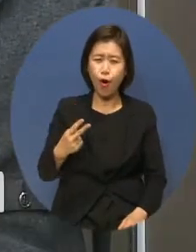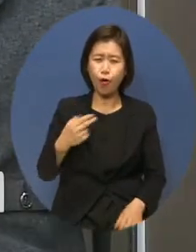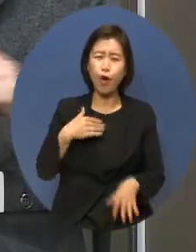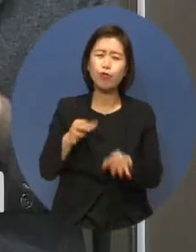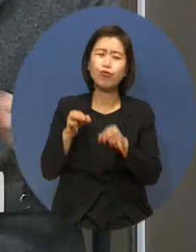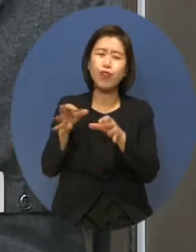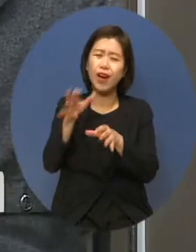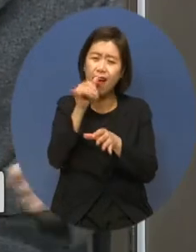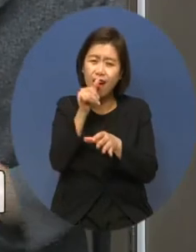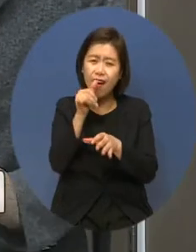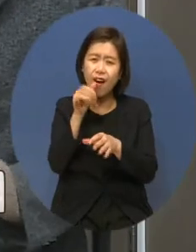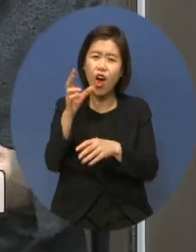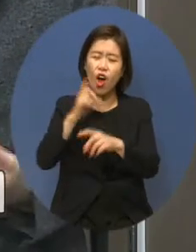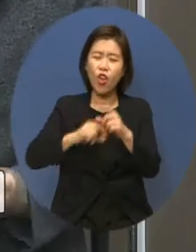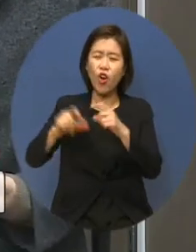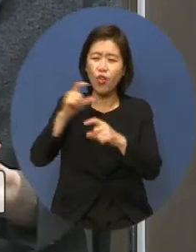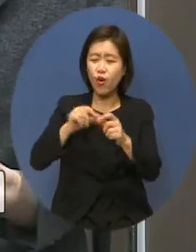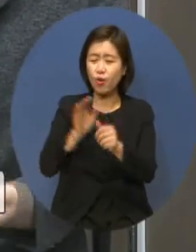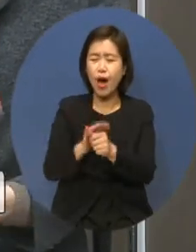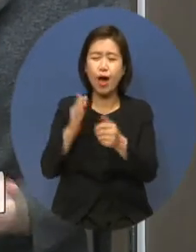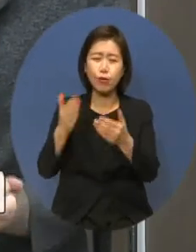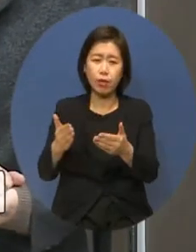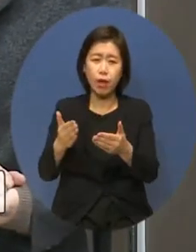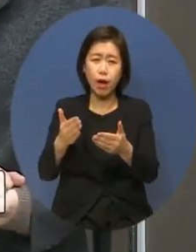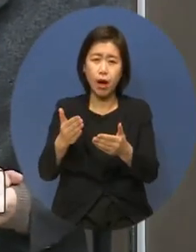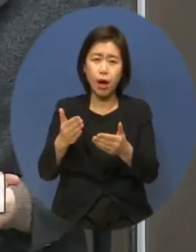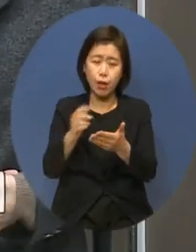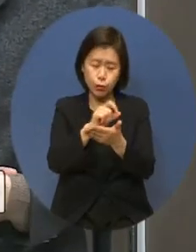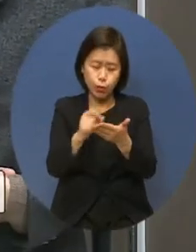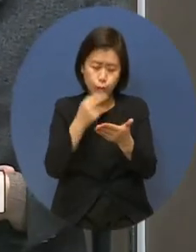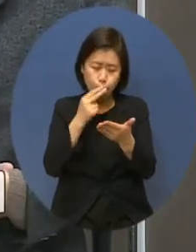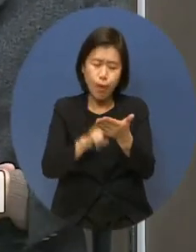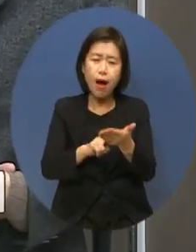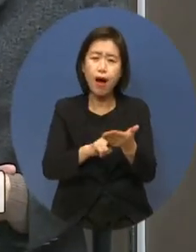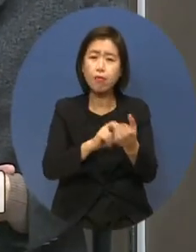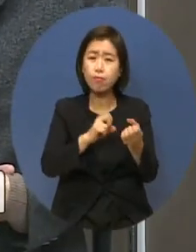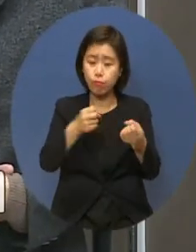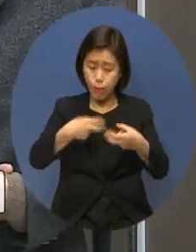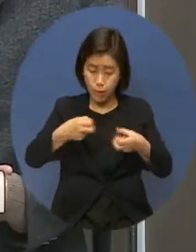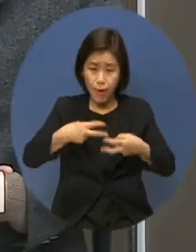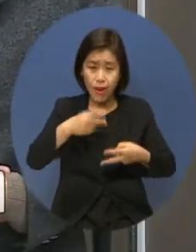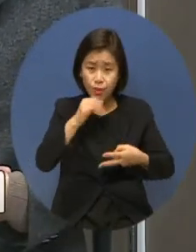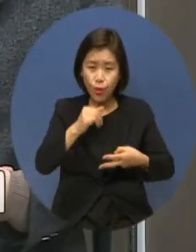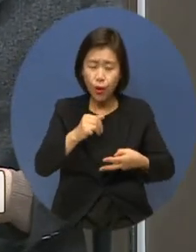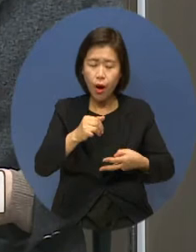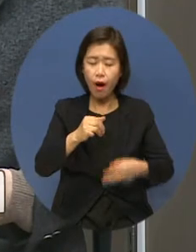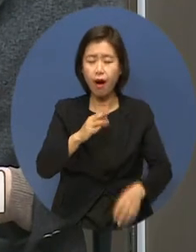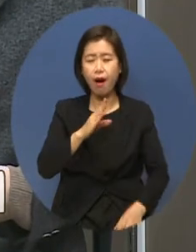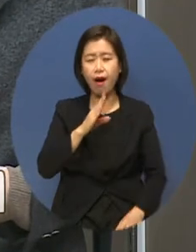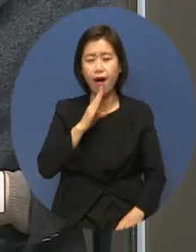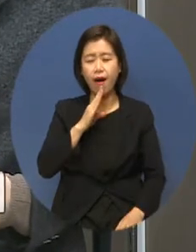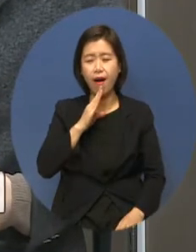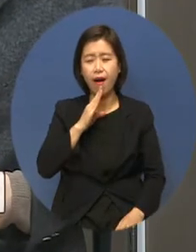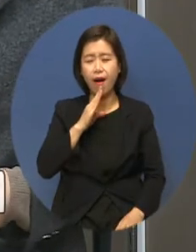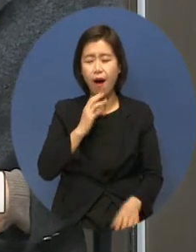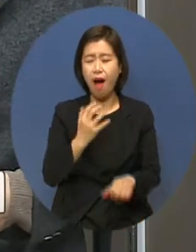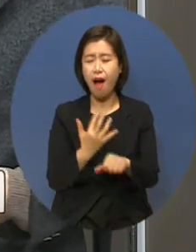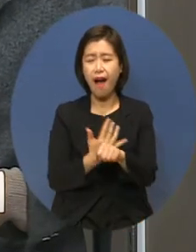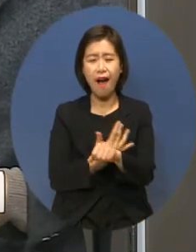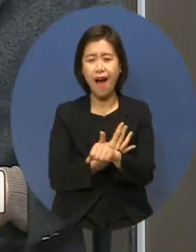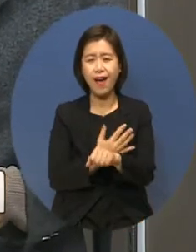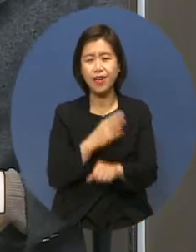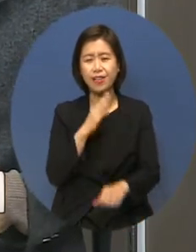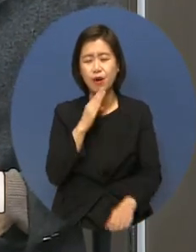이런 손편지 내용이 확 있는데 제가 막 소름이 네, 맞아요. 정말 이렇게 하는